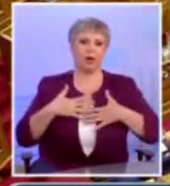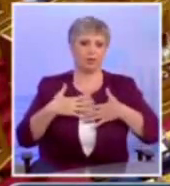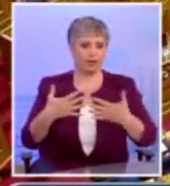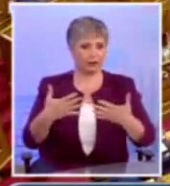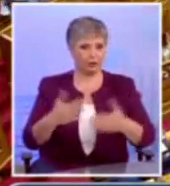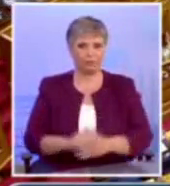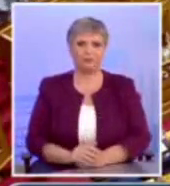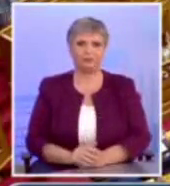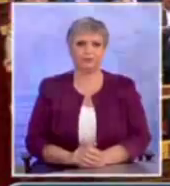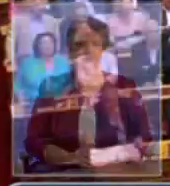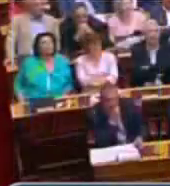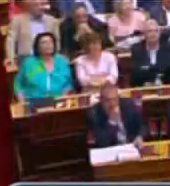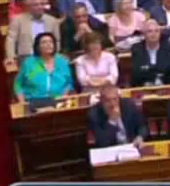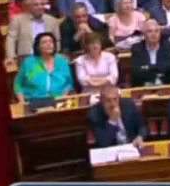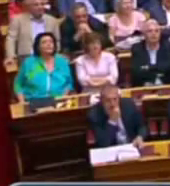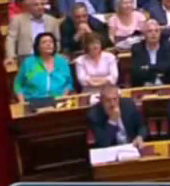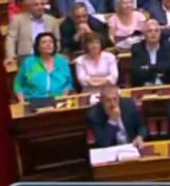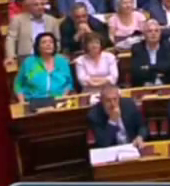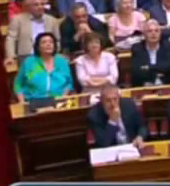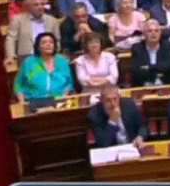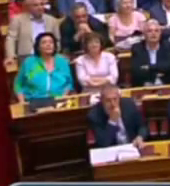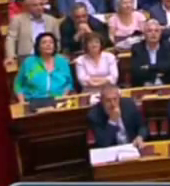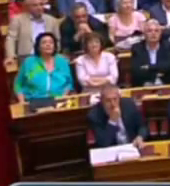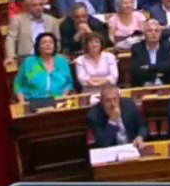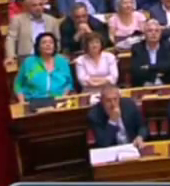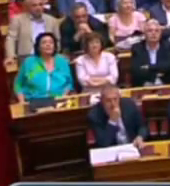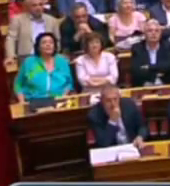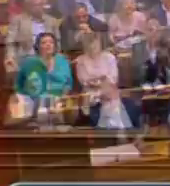Κύριε Υπουργέ, ευχαριστούμε.